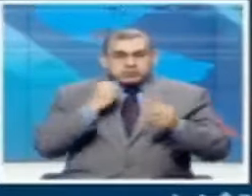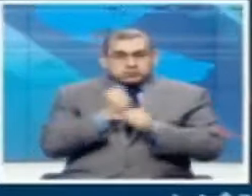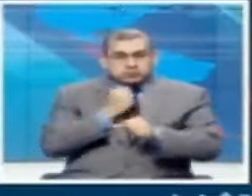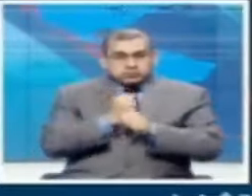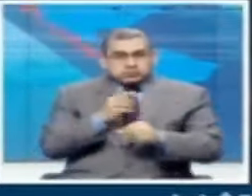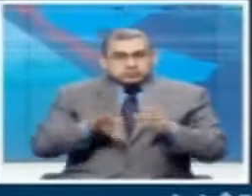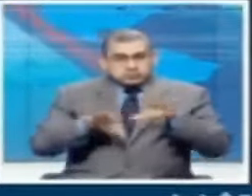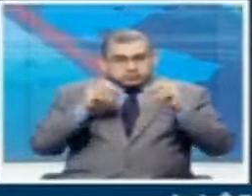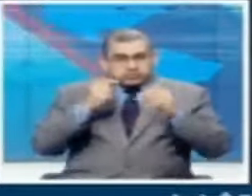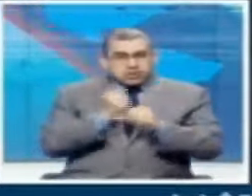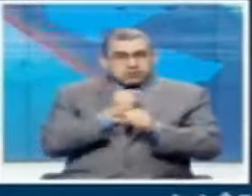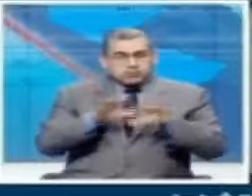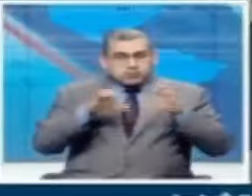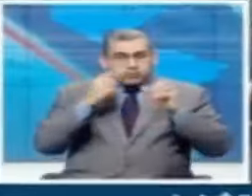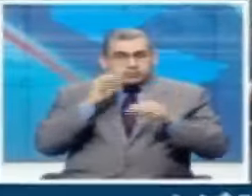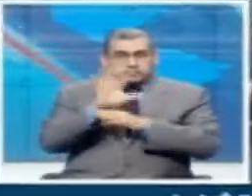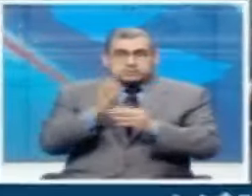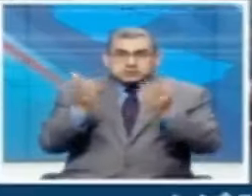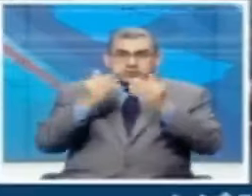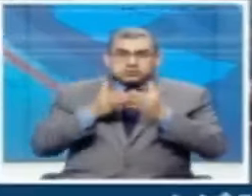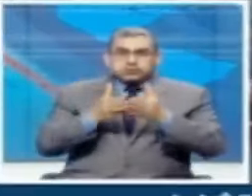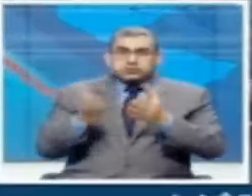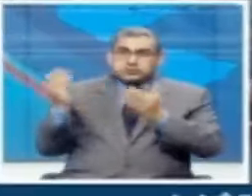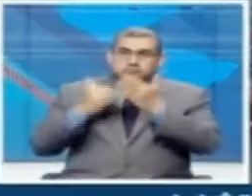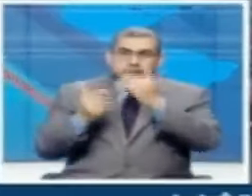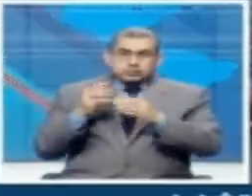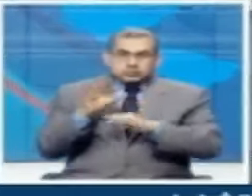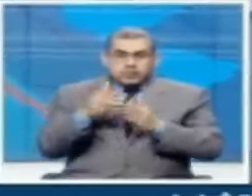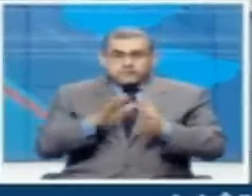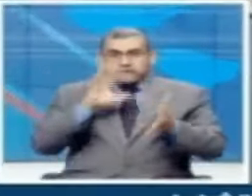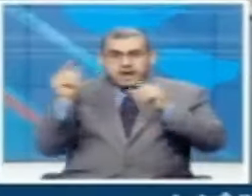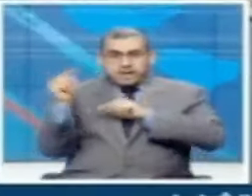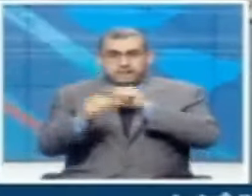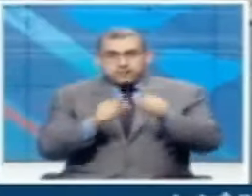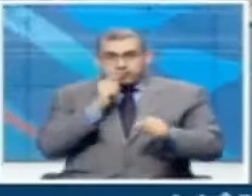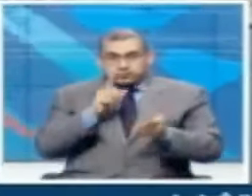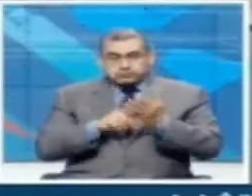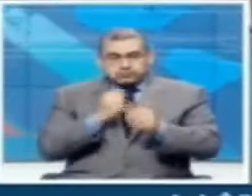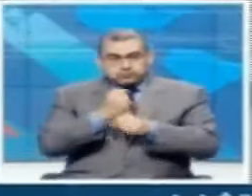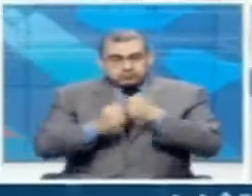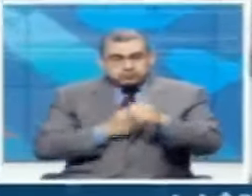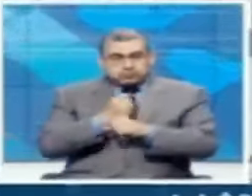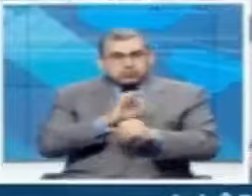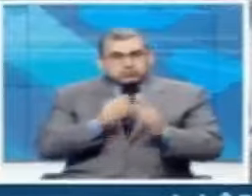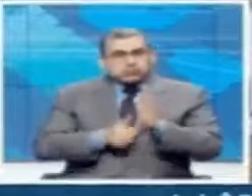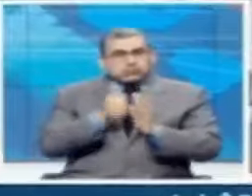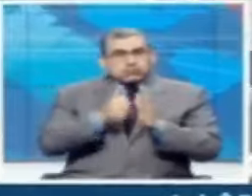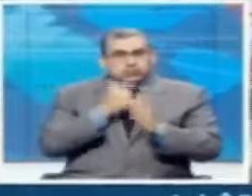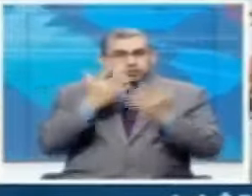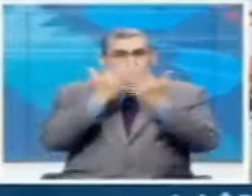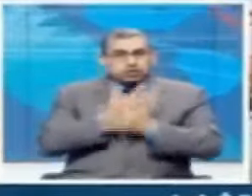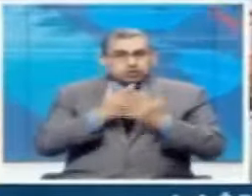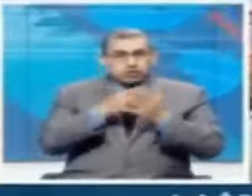والتسويق لجذب اكبر عدد من الخطوط الملاحيه العالميه جهود نجحت من لها الشركه